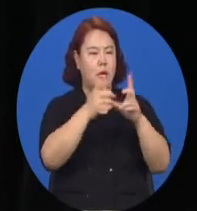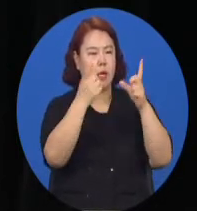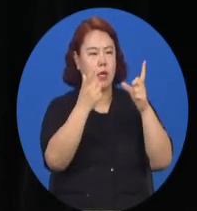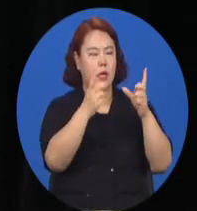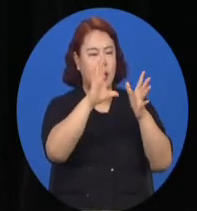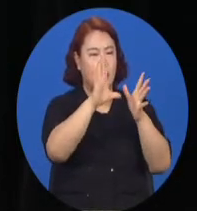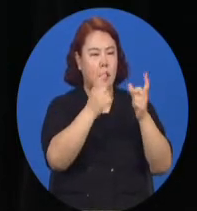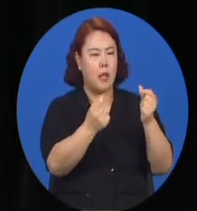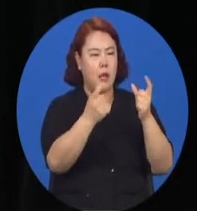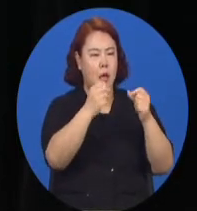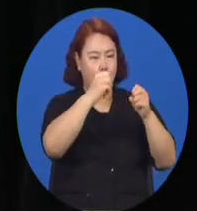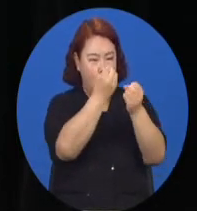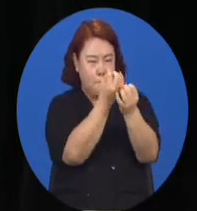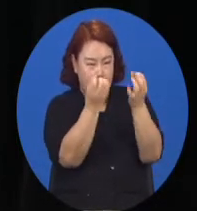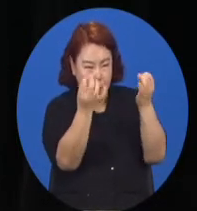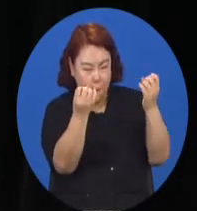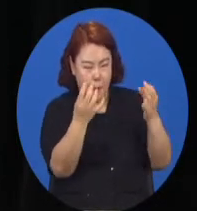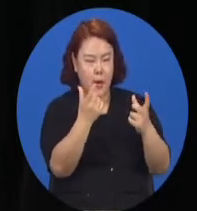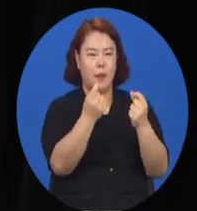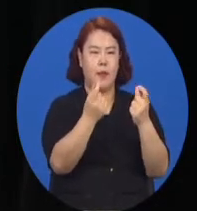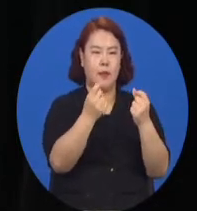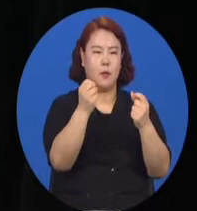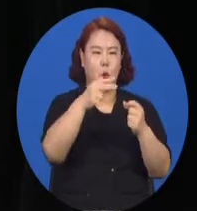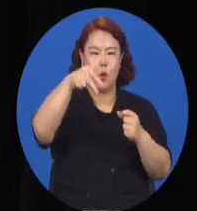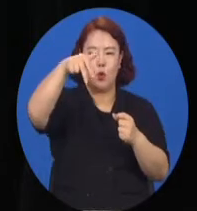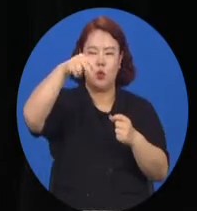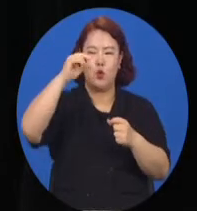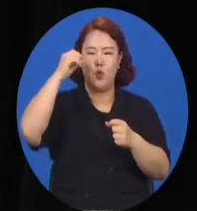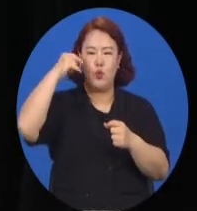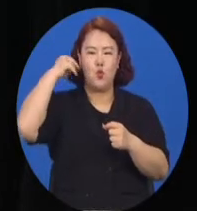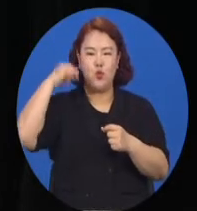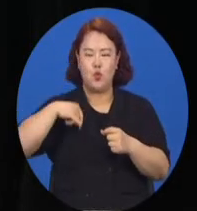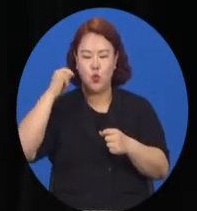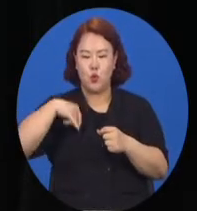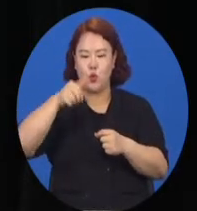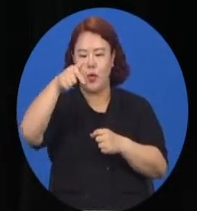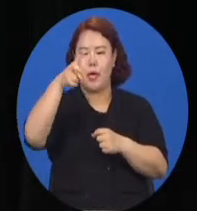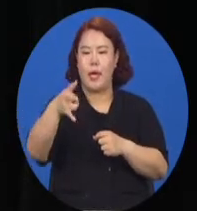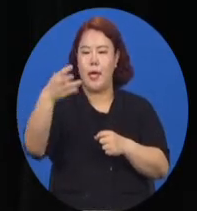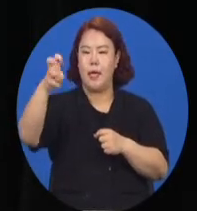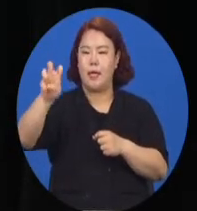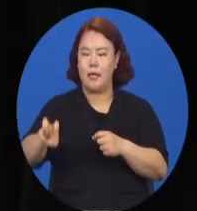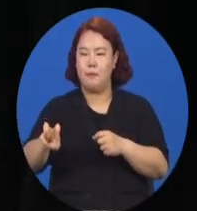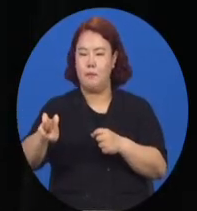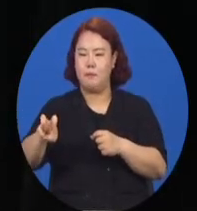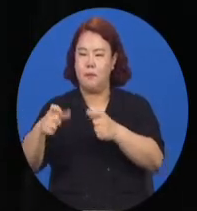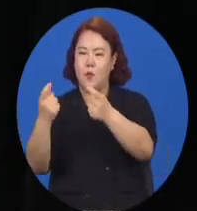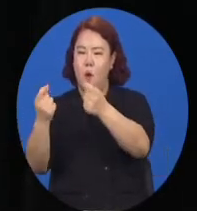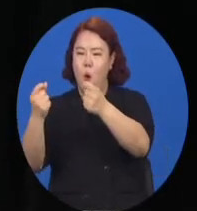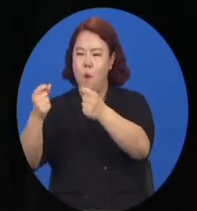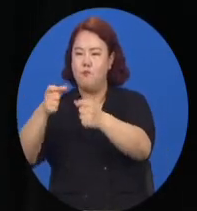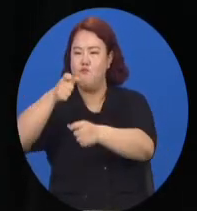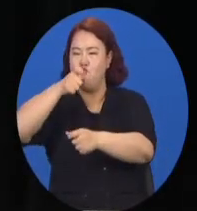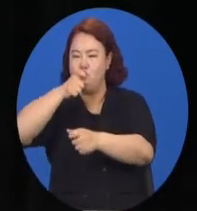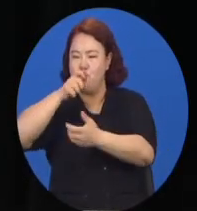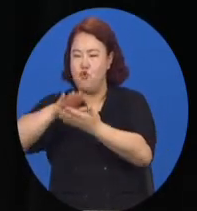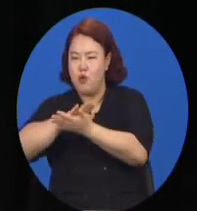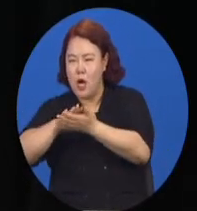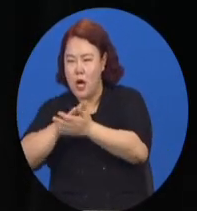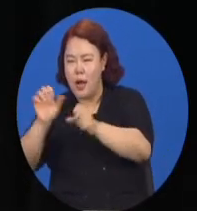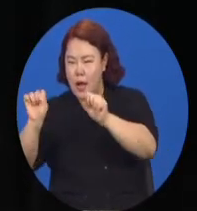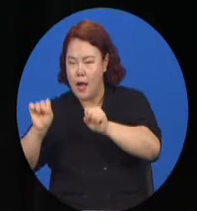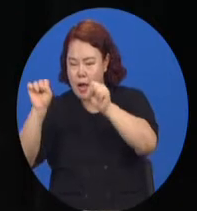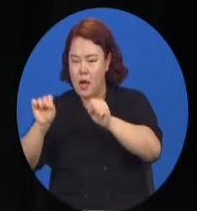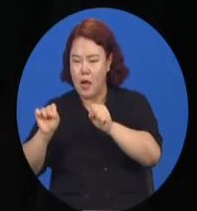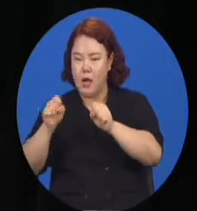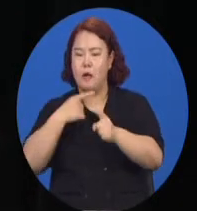쇼나 중국 계림의 인상유산조와 같은 수상연극 등으로 승부를 하면은 체류형 관광이